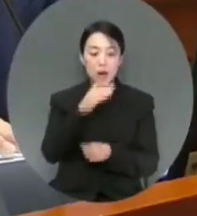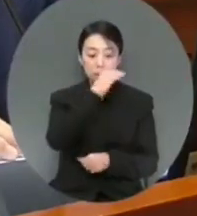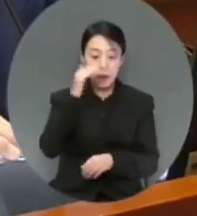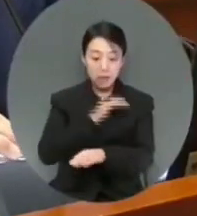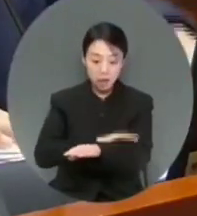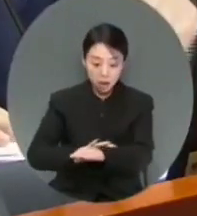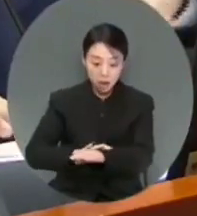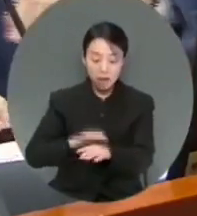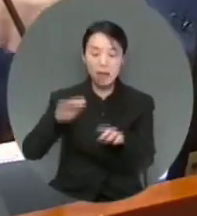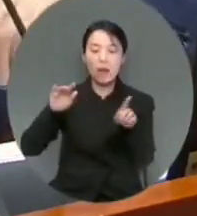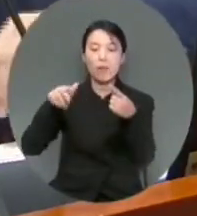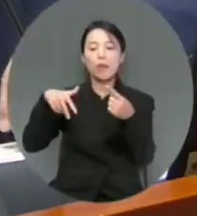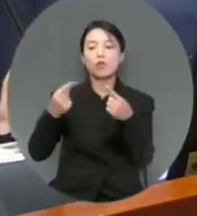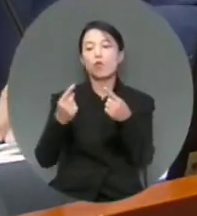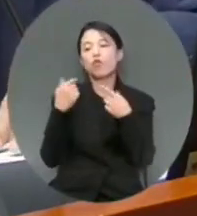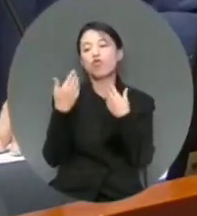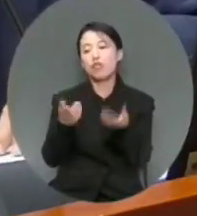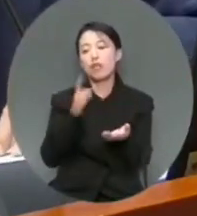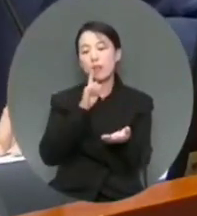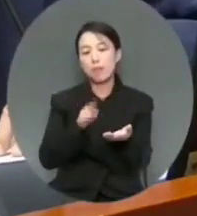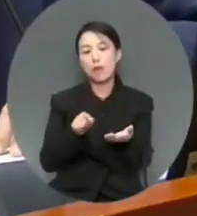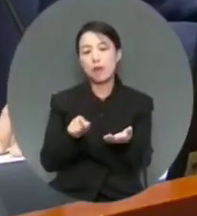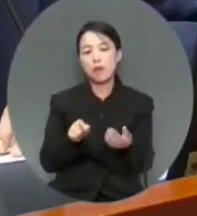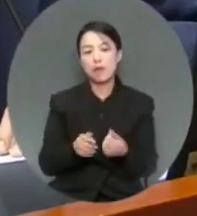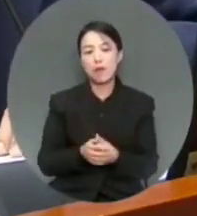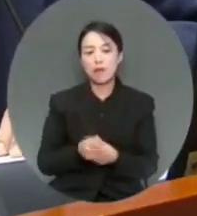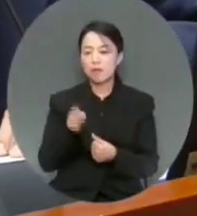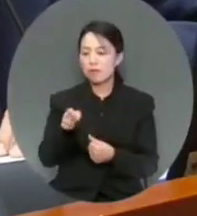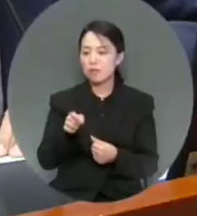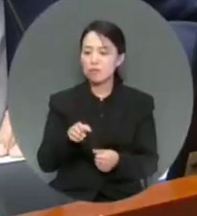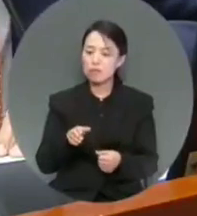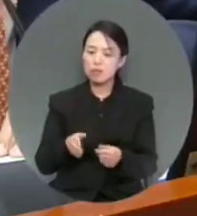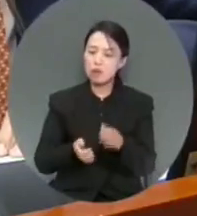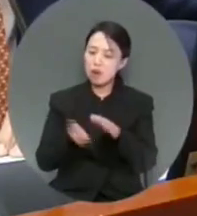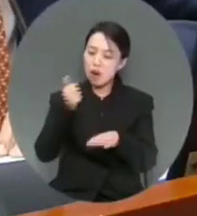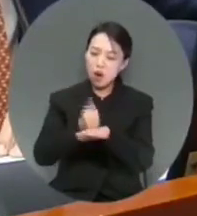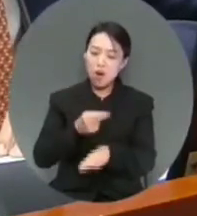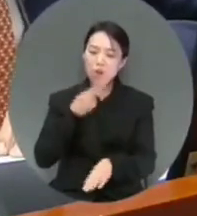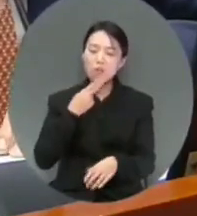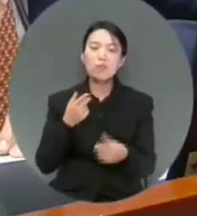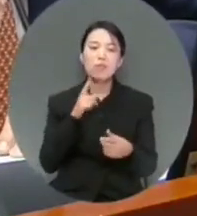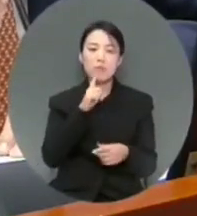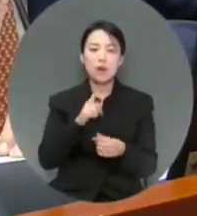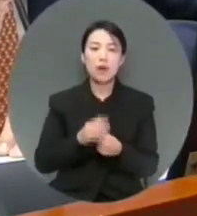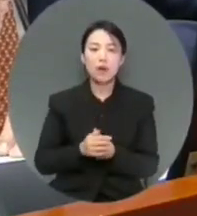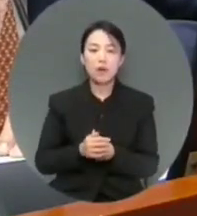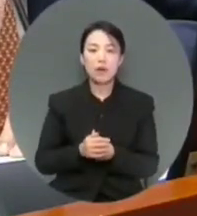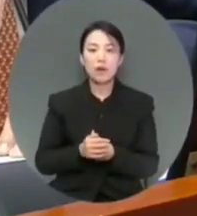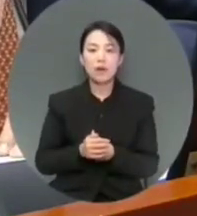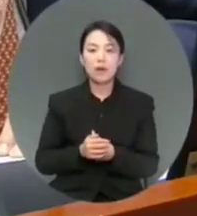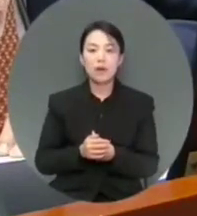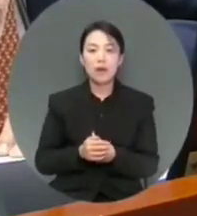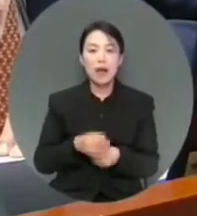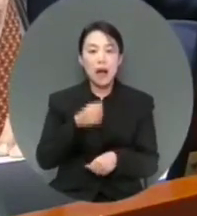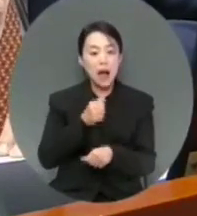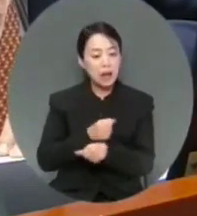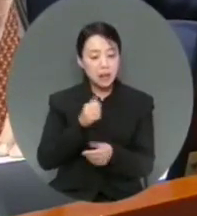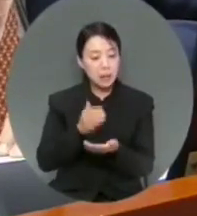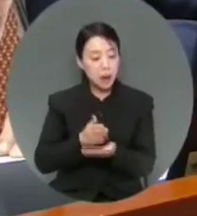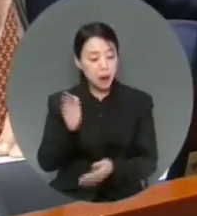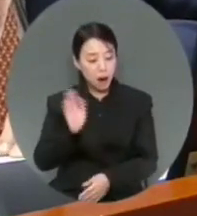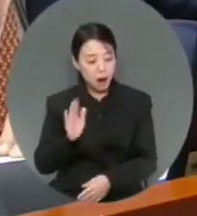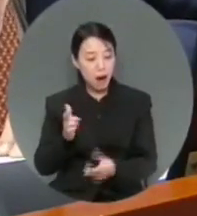주겠다. 그건 대통령이 하나만한 얘기지. 그게 실현 가능한 얘기입니까? 저는 하나만한 얘기로 안